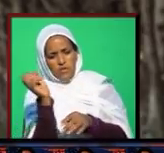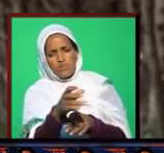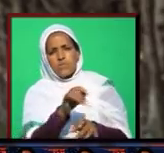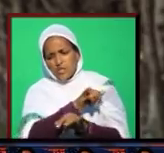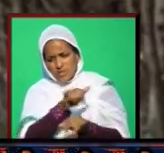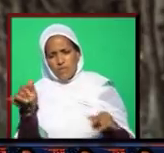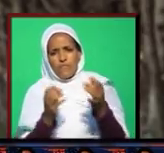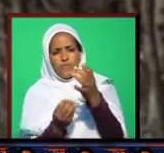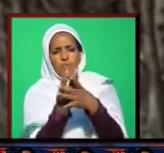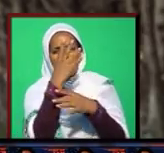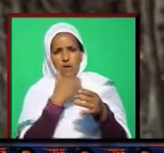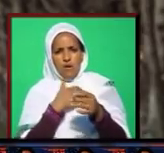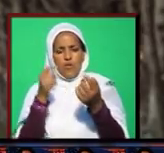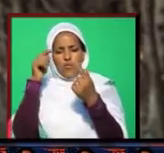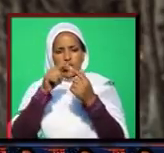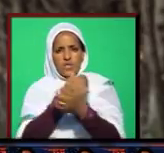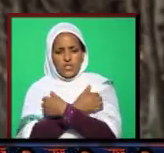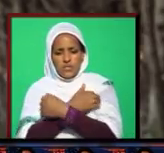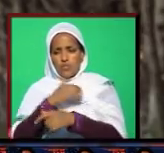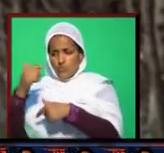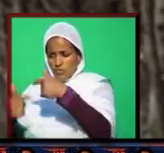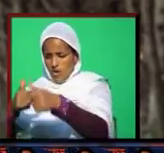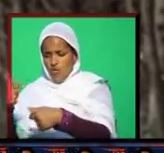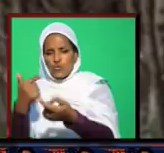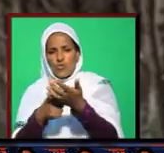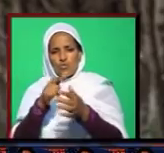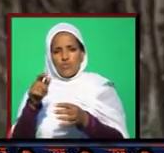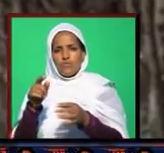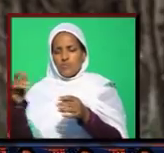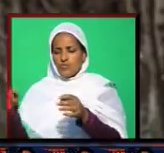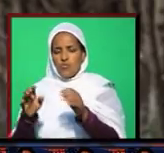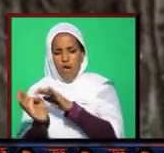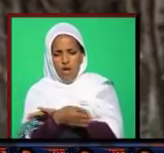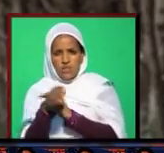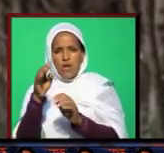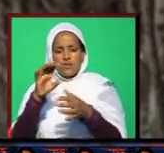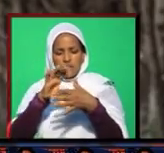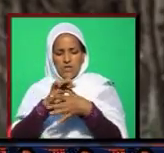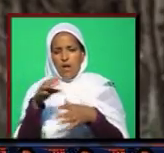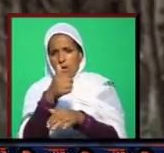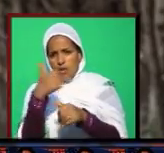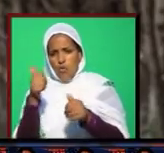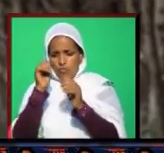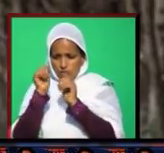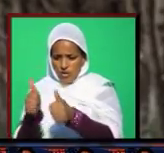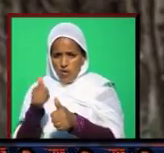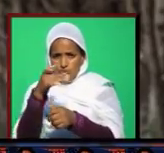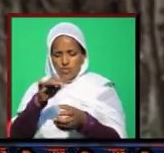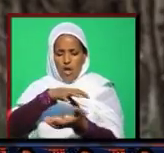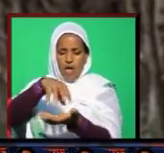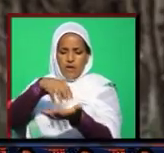ሄዶ የእንስሳትም የአሳው ስጋ ሌላውም እየራሱ እንጂ አይቀላቀልም፣ መቀላቀል እንደሌለ ሀጡም